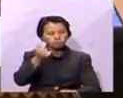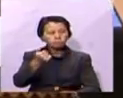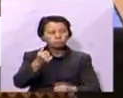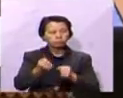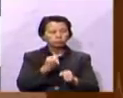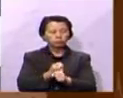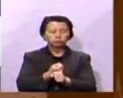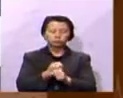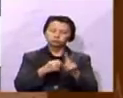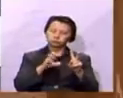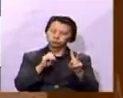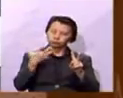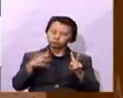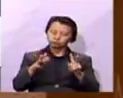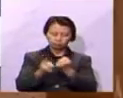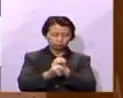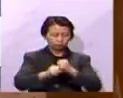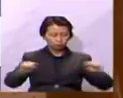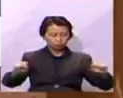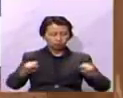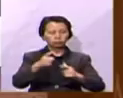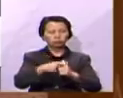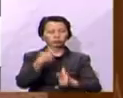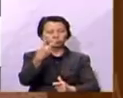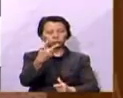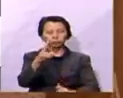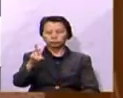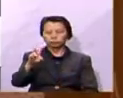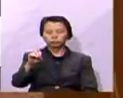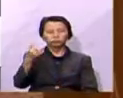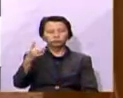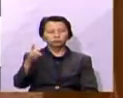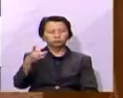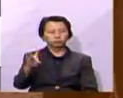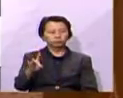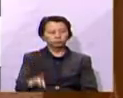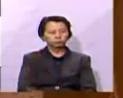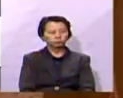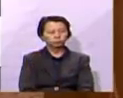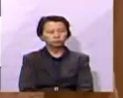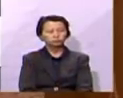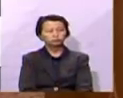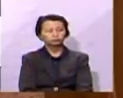pada tahun 2015 dan siap sepenuhnya Januari 2018.